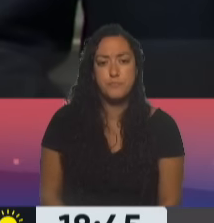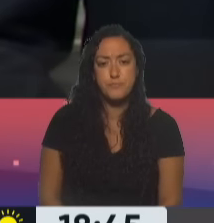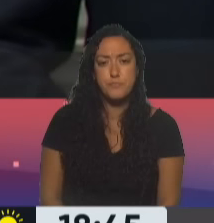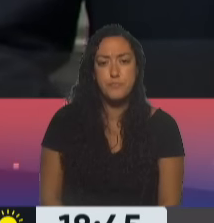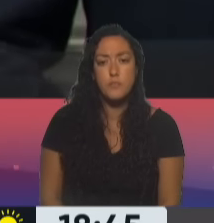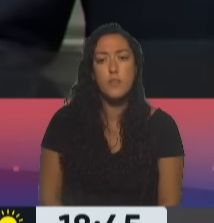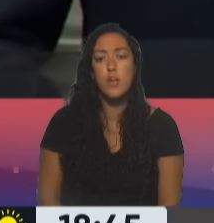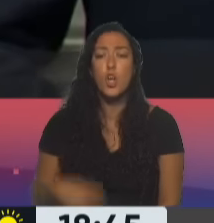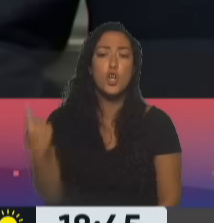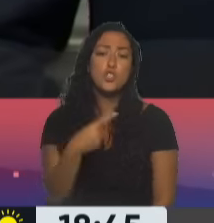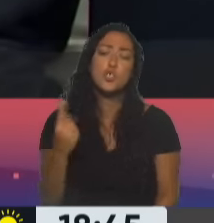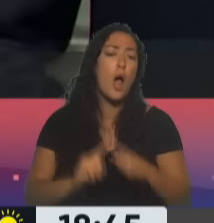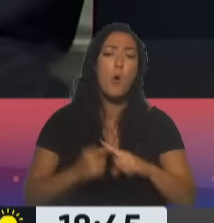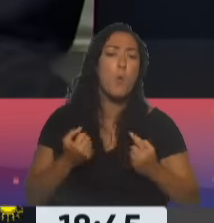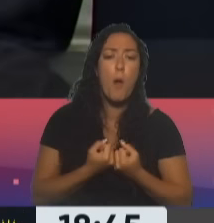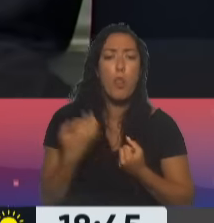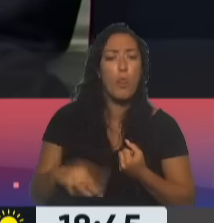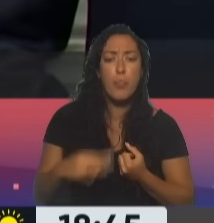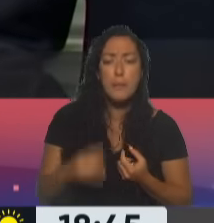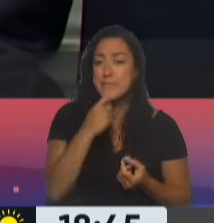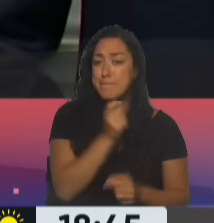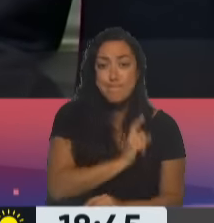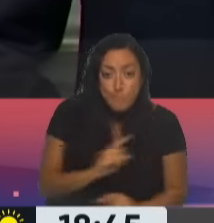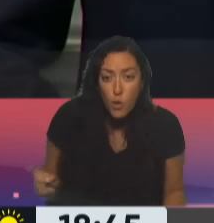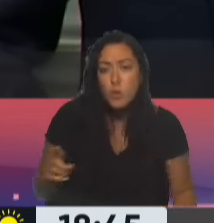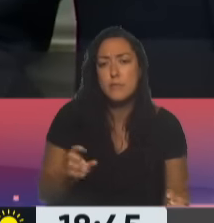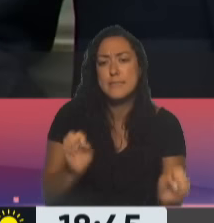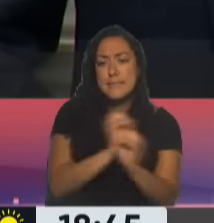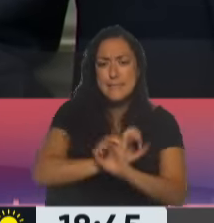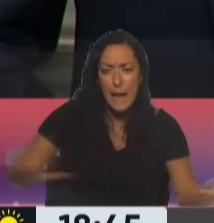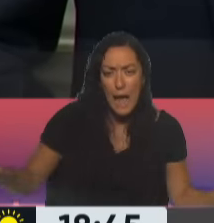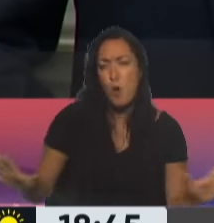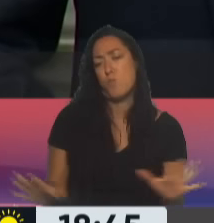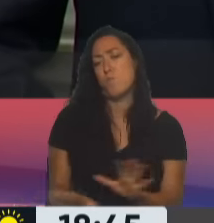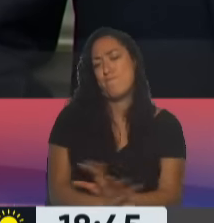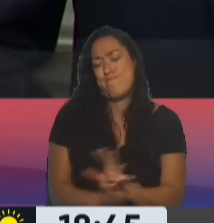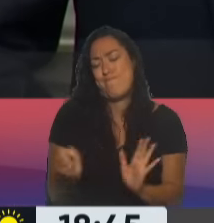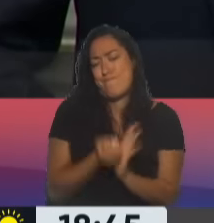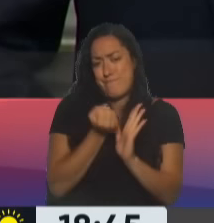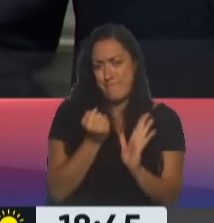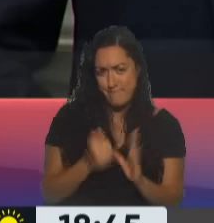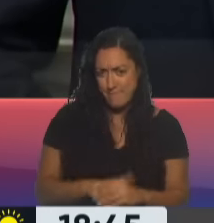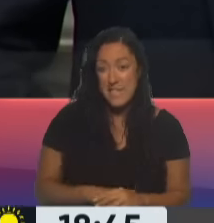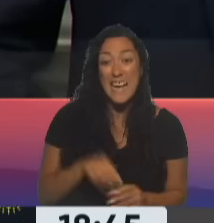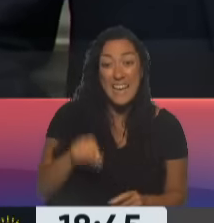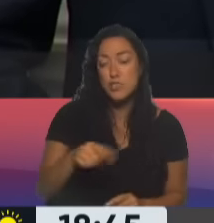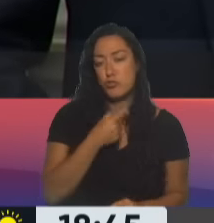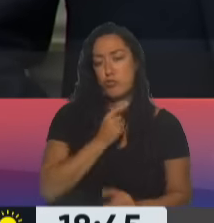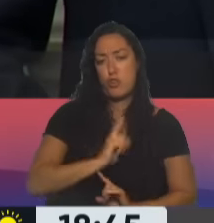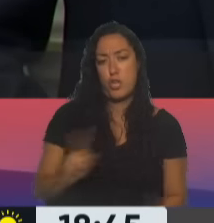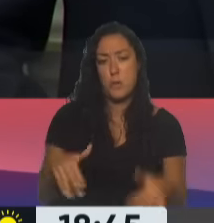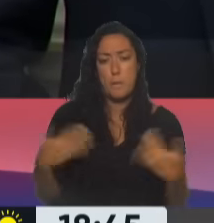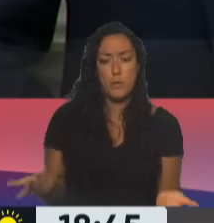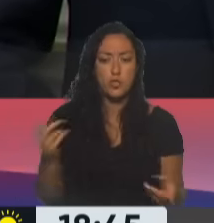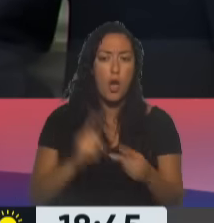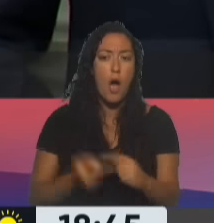We have to make a deal, otherwise it's going to be very traumatic. Very traumatic. I don't want that to happen, but we have to make a deal.